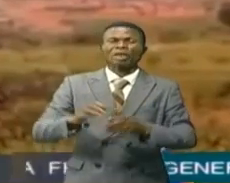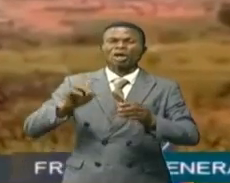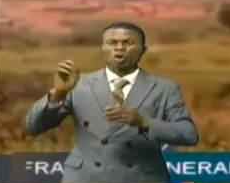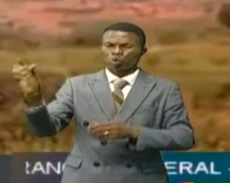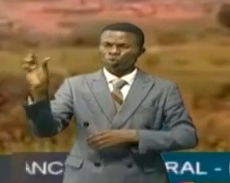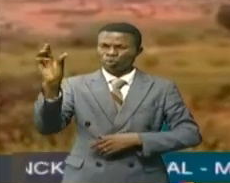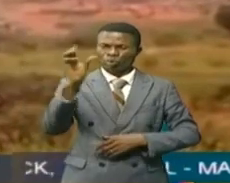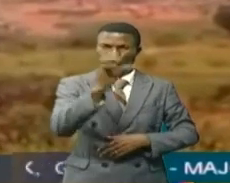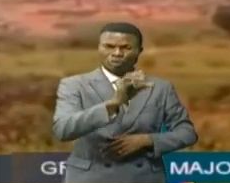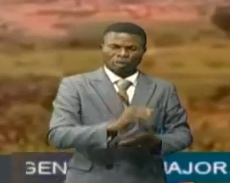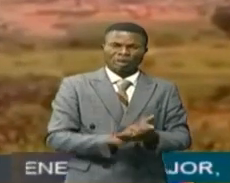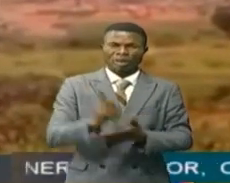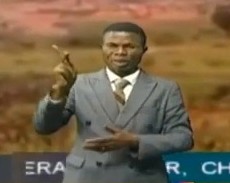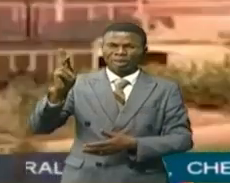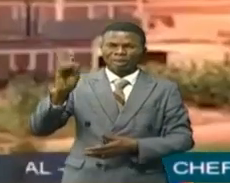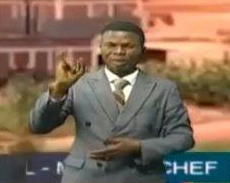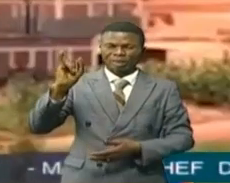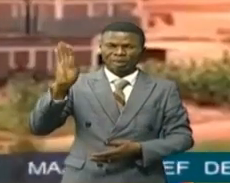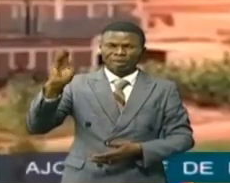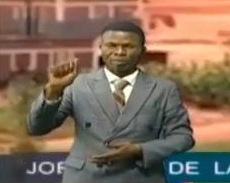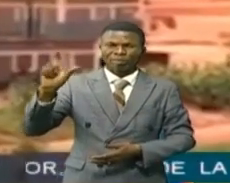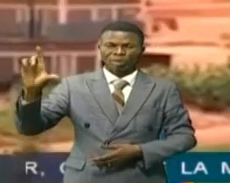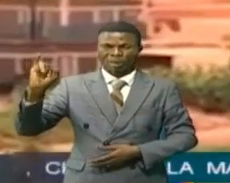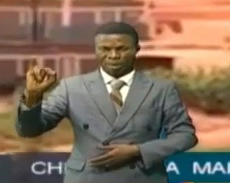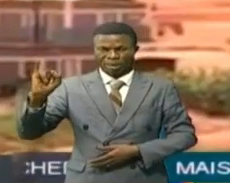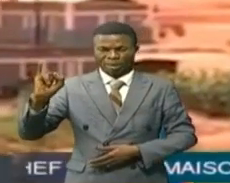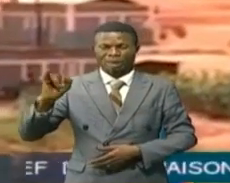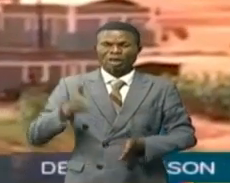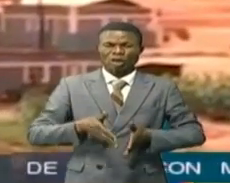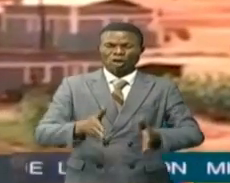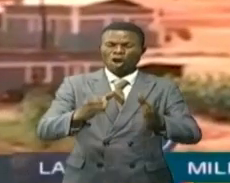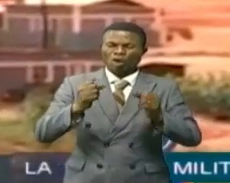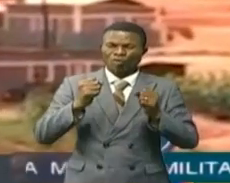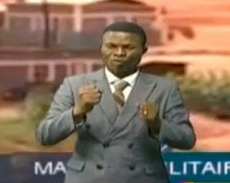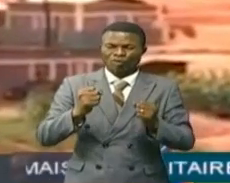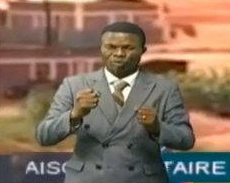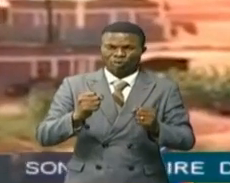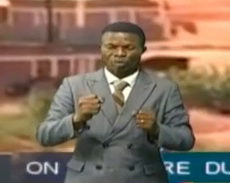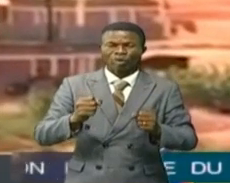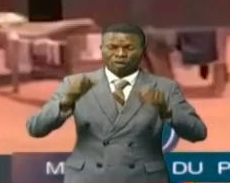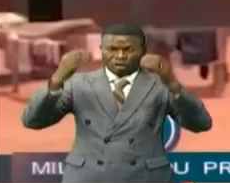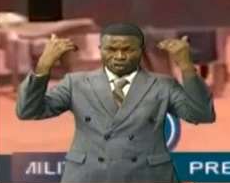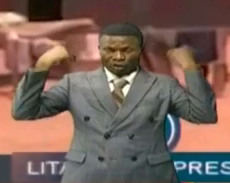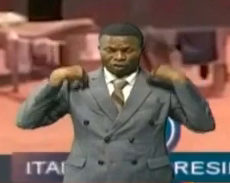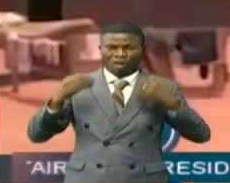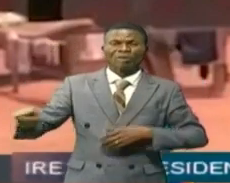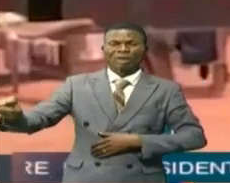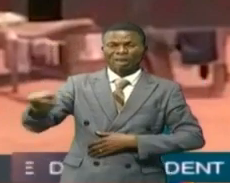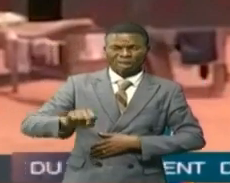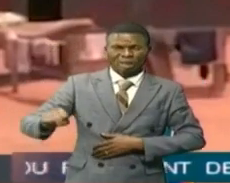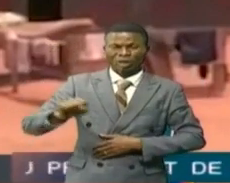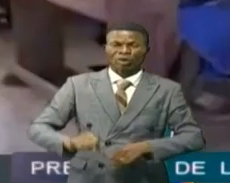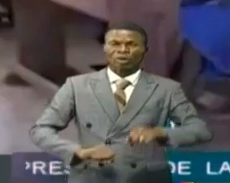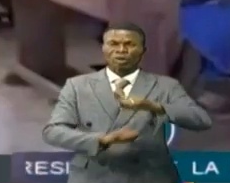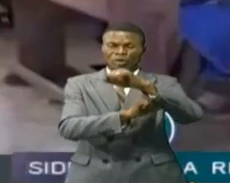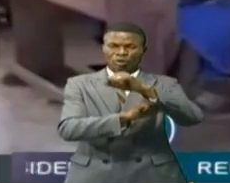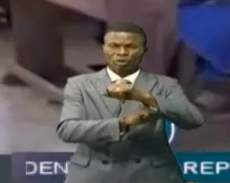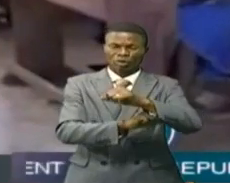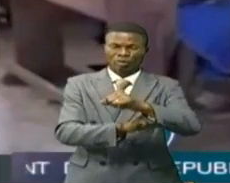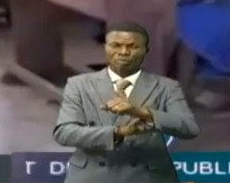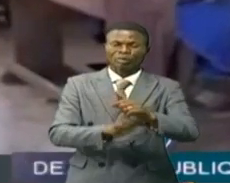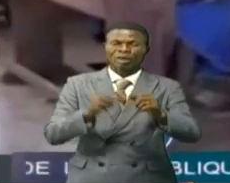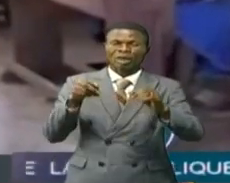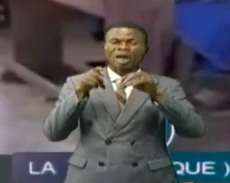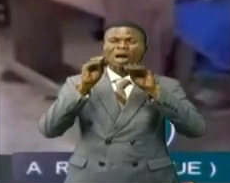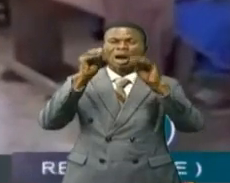secteur Kibali en plein territoire de Watsa. Une des voies efficaces et efficientes pour le chef du secteur Kibali d'appuyer et de soutenir la gratuité de